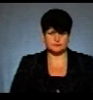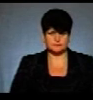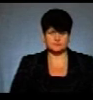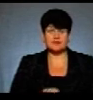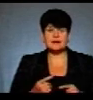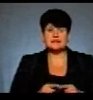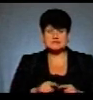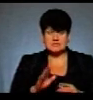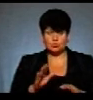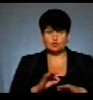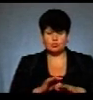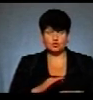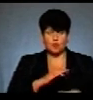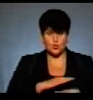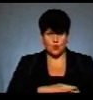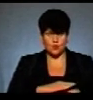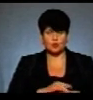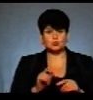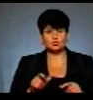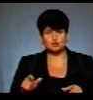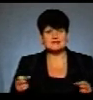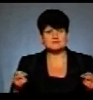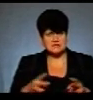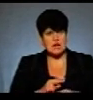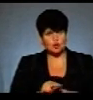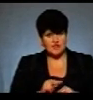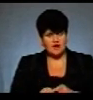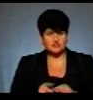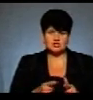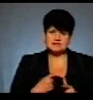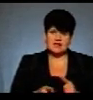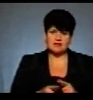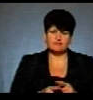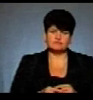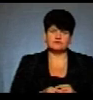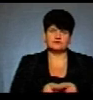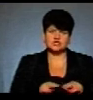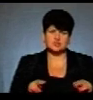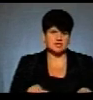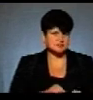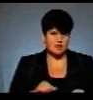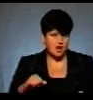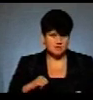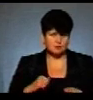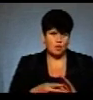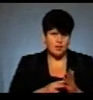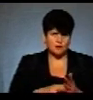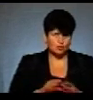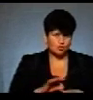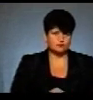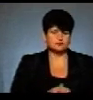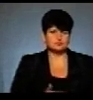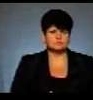це будуть проводити ці уроки люди, спеціально навчені? Чи це вчителі в школах самостійно, за планом, за